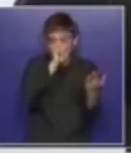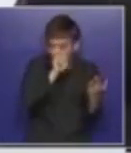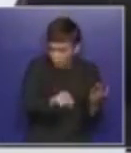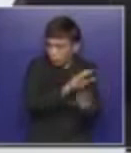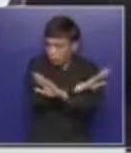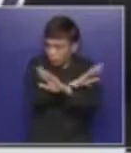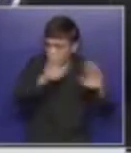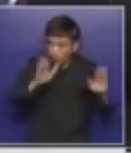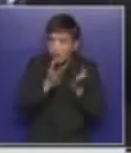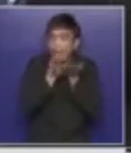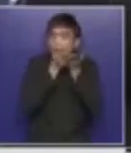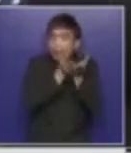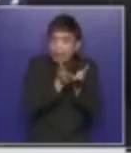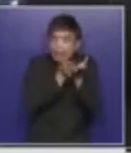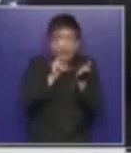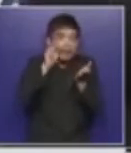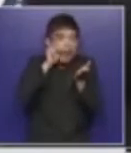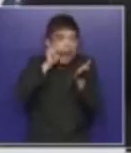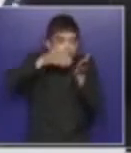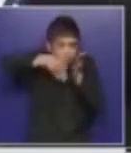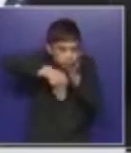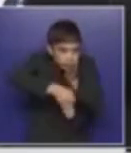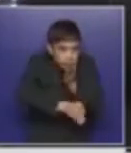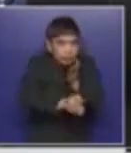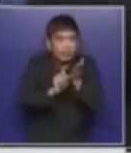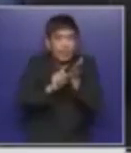ท่าเรือดำน้ำ 2ลำ 20,000สองพันห้าร้อยล้านเนี่ยท่านต้องเลิกครับ